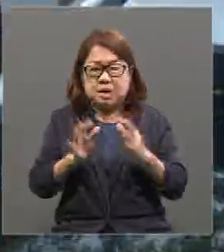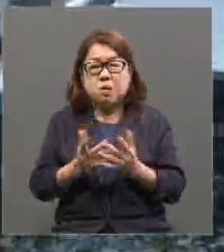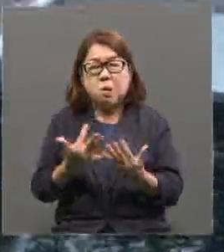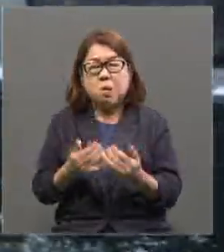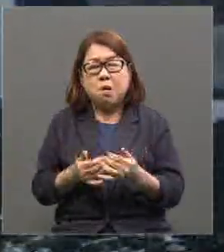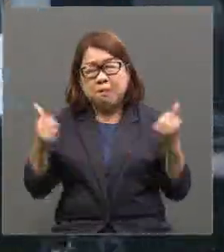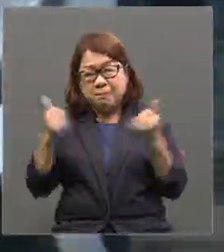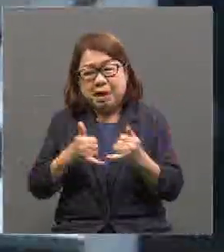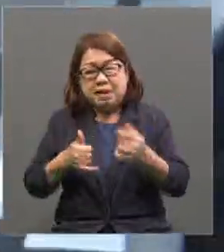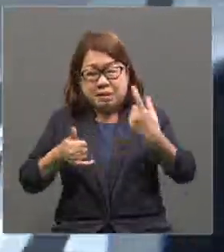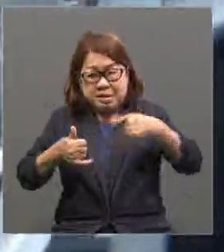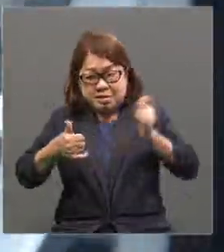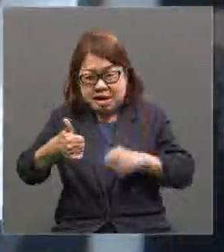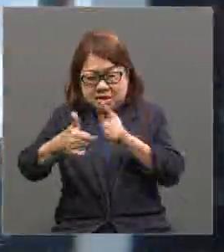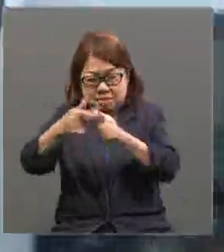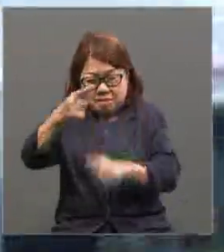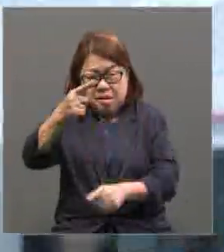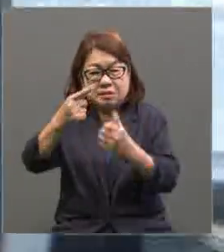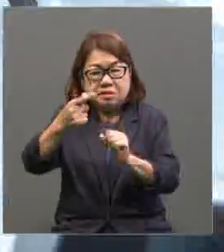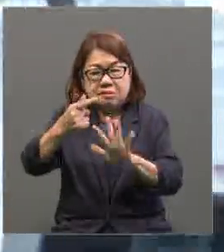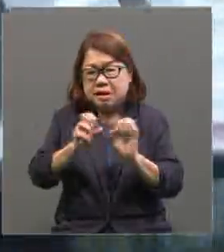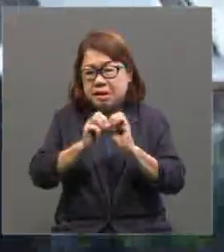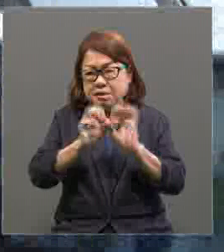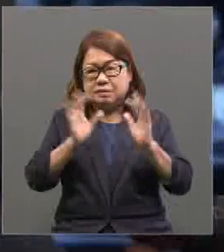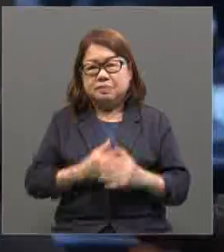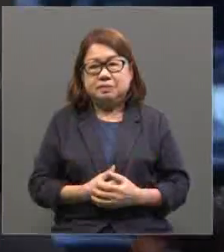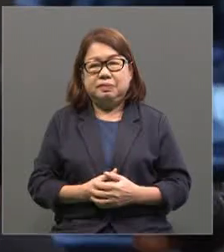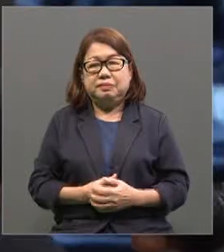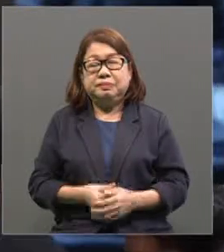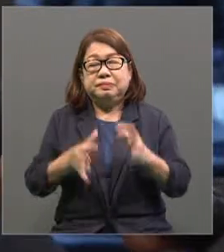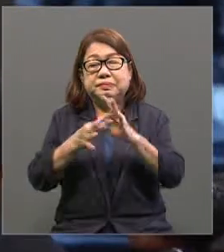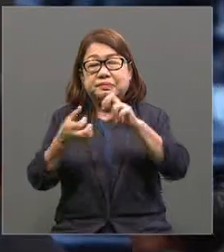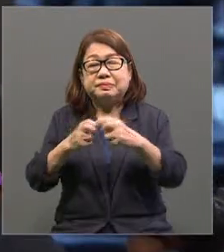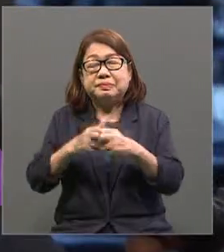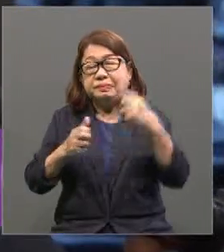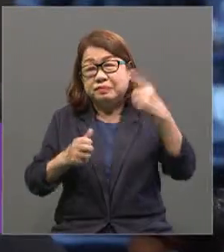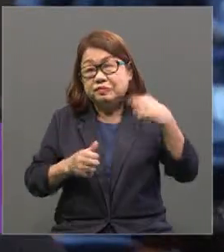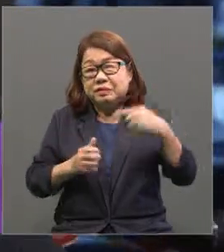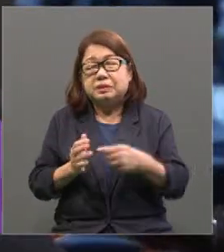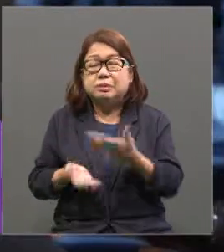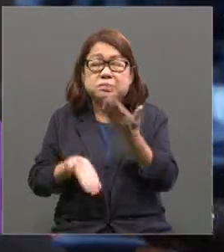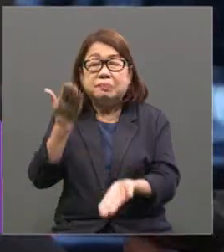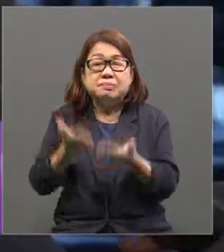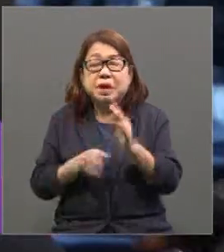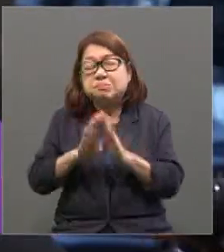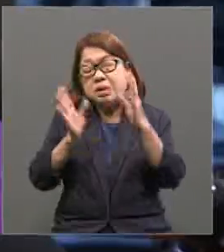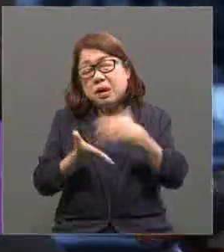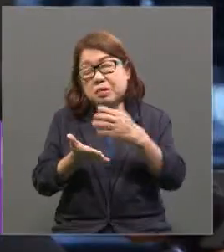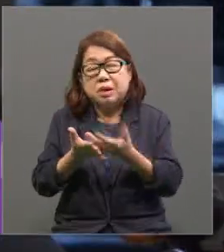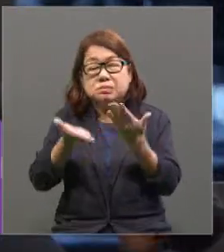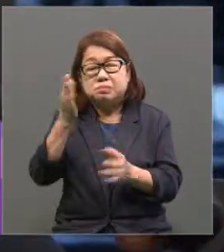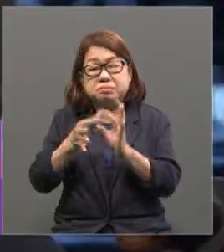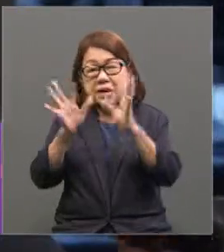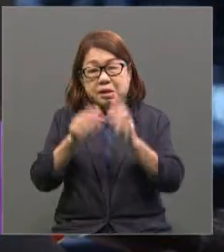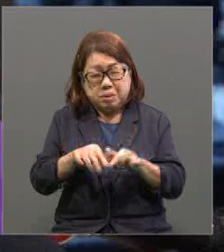ได้ครบทั้ง15คดีแน่นอนครับ เรื่องคดีของแอมเนี่ยนะครับนะเขาจะให้การอย่างไรก็ตามนะครับก็มีผลต่อสำนวน